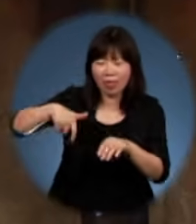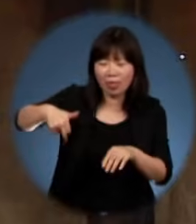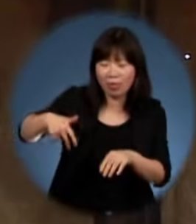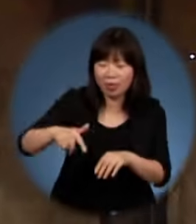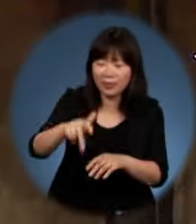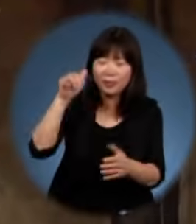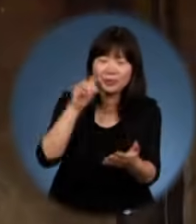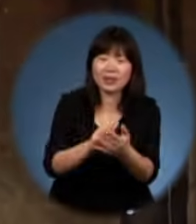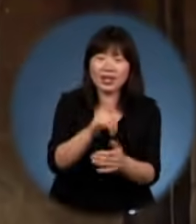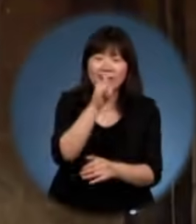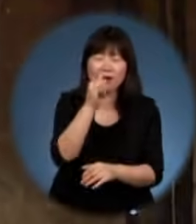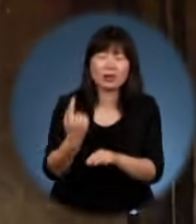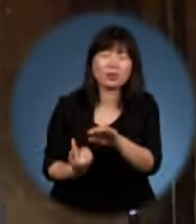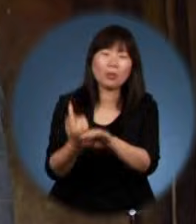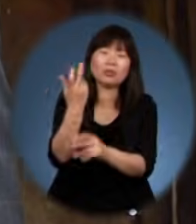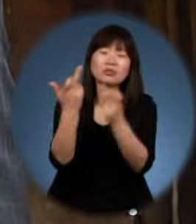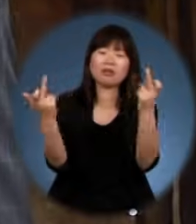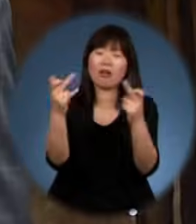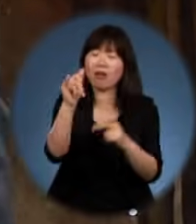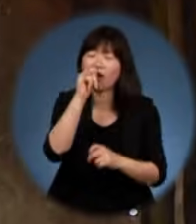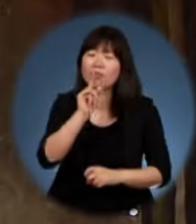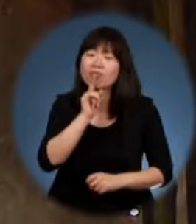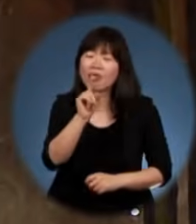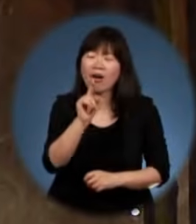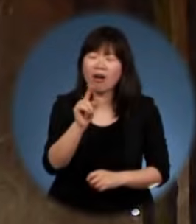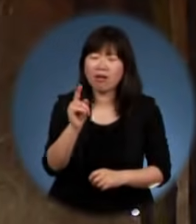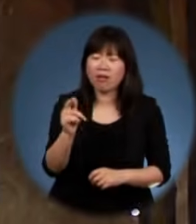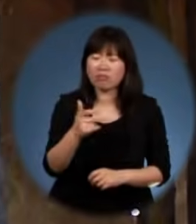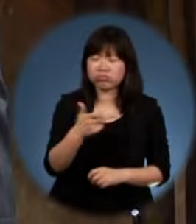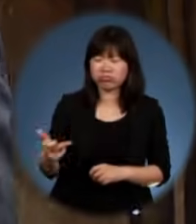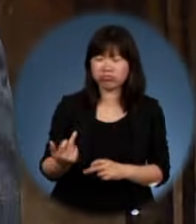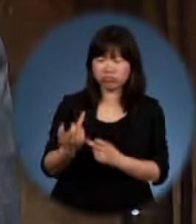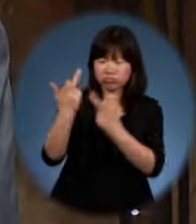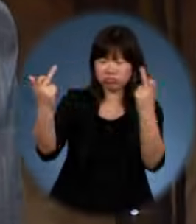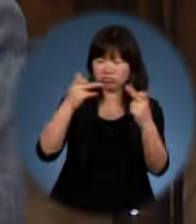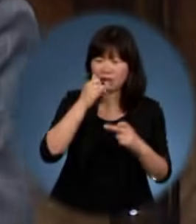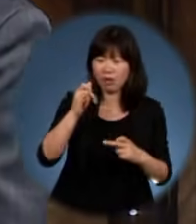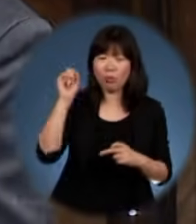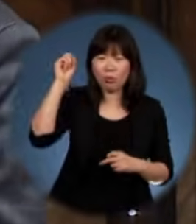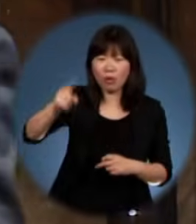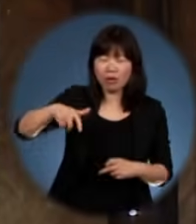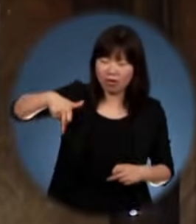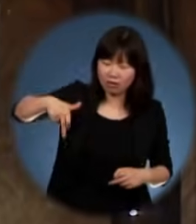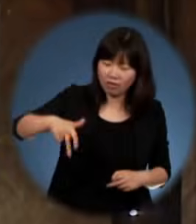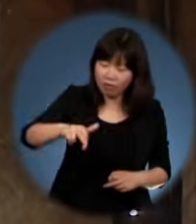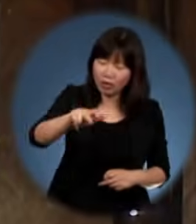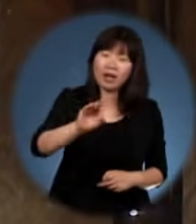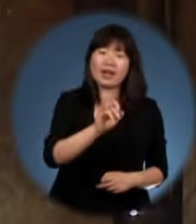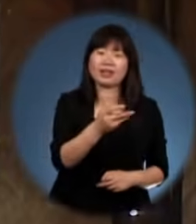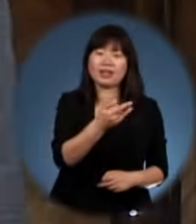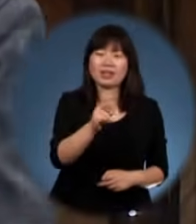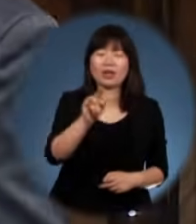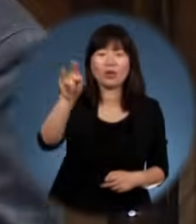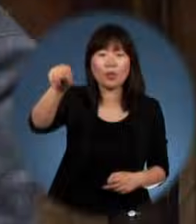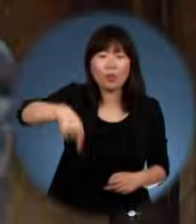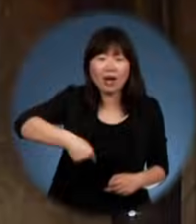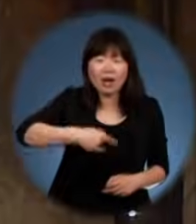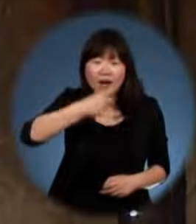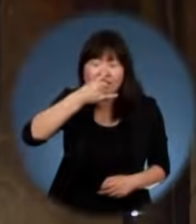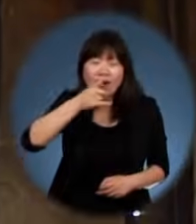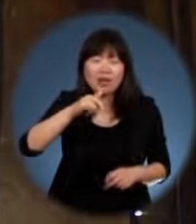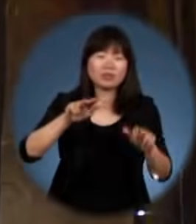보니까요 오픈 산증 있어요 살이 꽤 높습니다 뭔 길을 걸어서 아테네에서 맞겠죠 여기서 이